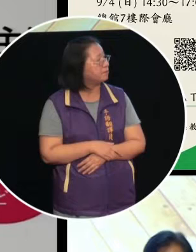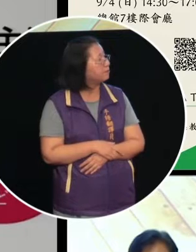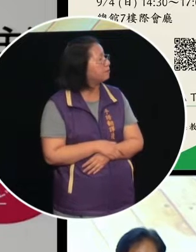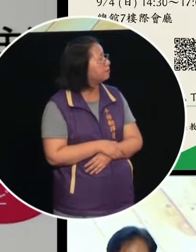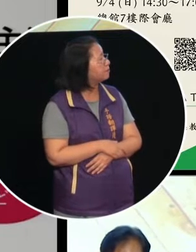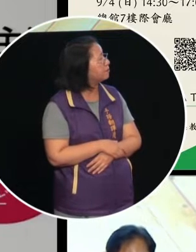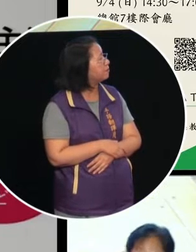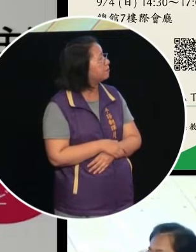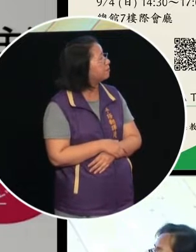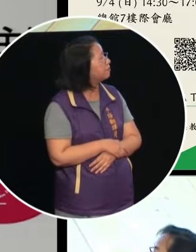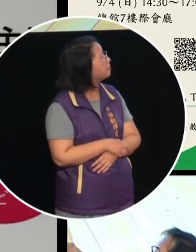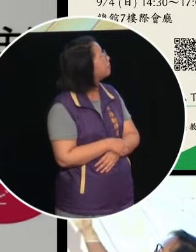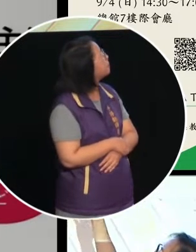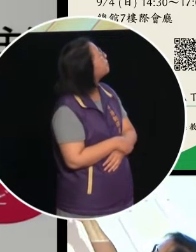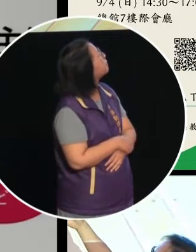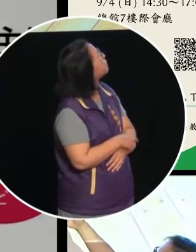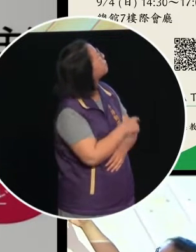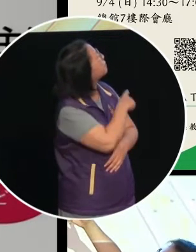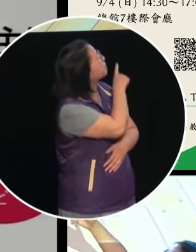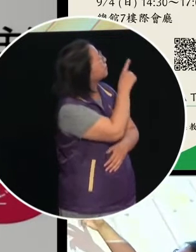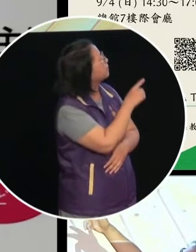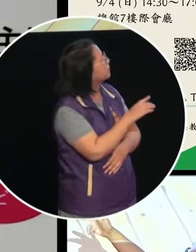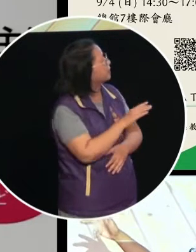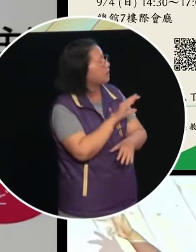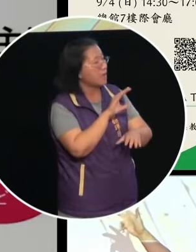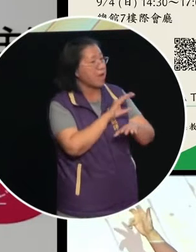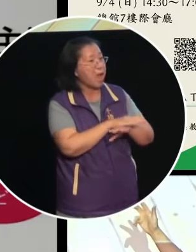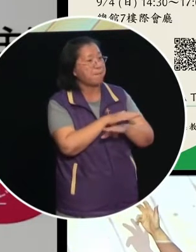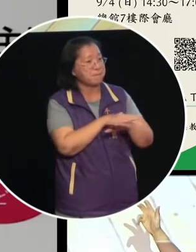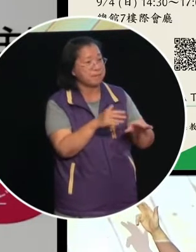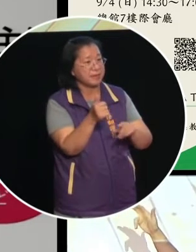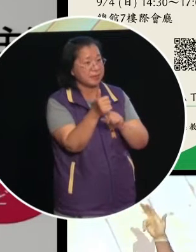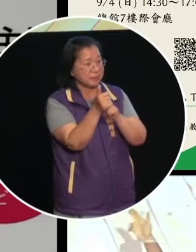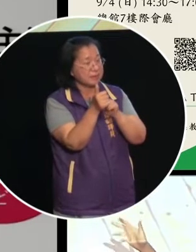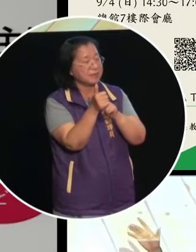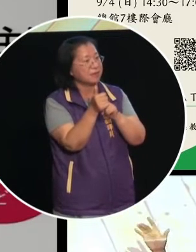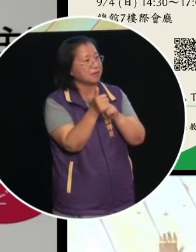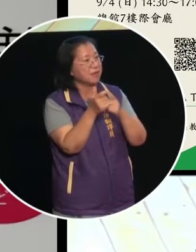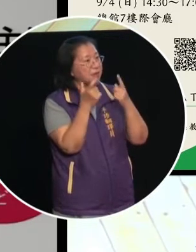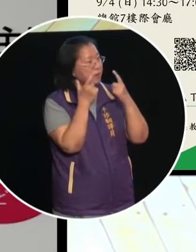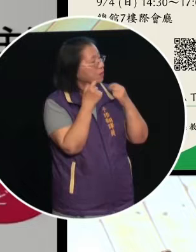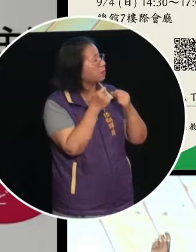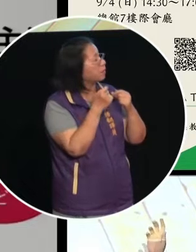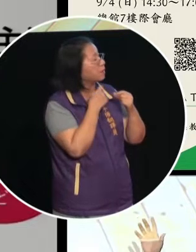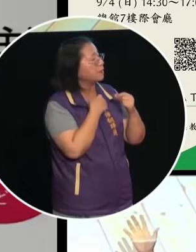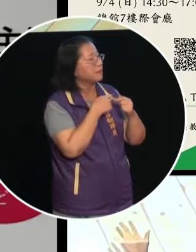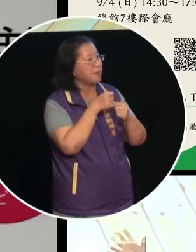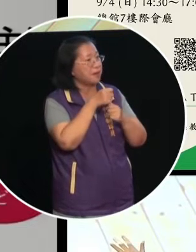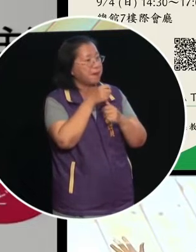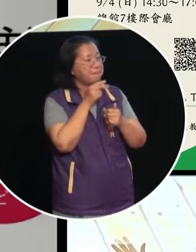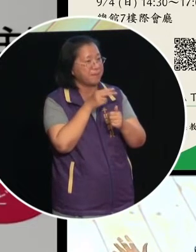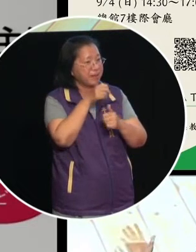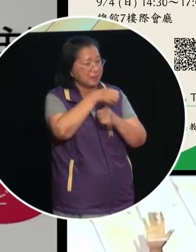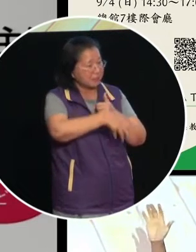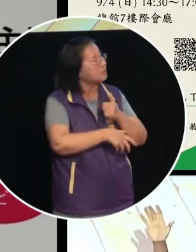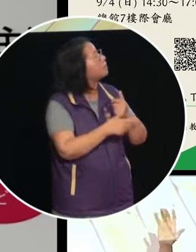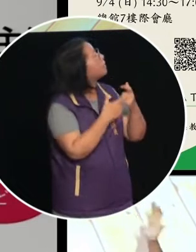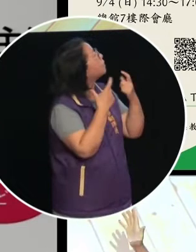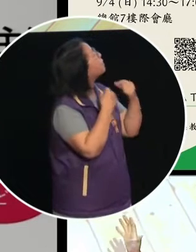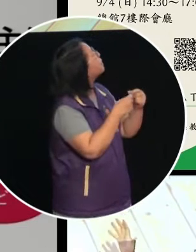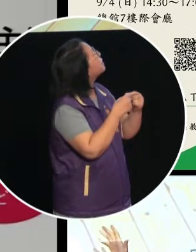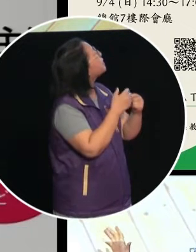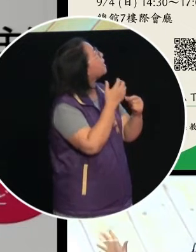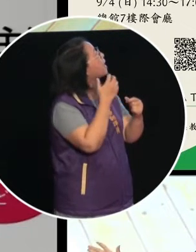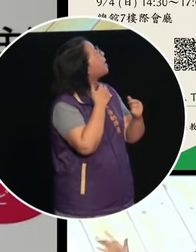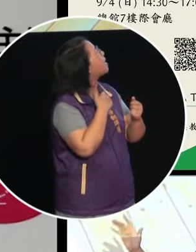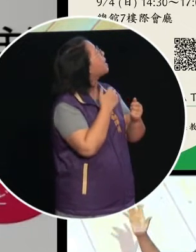现在权力的核心变成是岸田先生，然后原来是同一个派系的麻生先生，还有原来是田